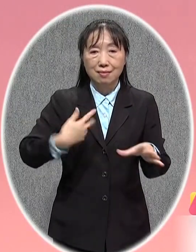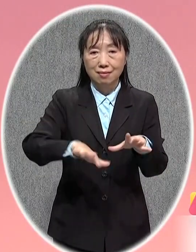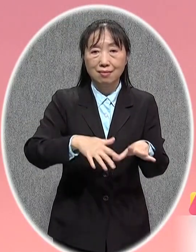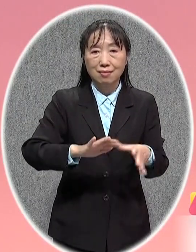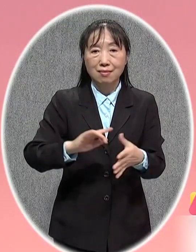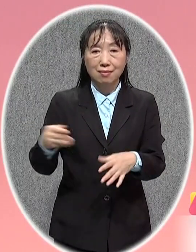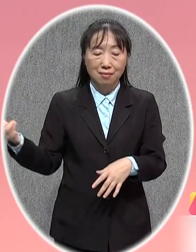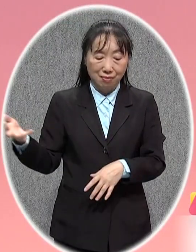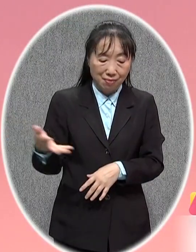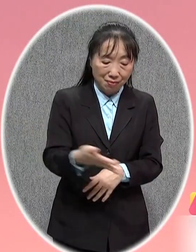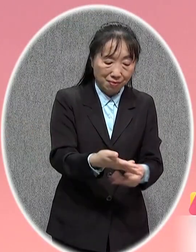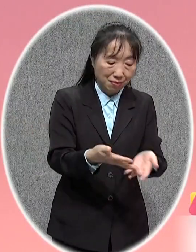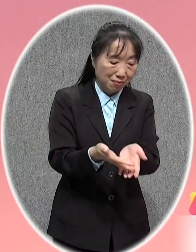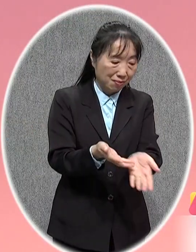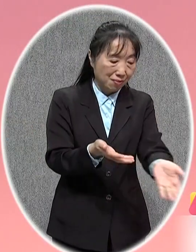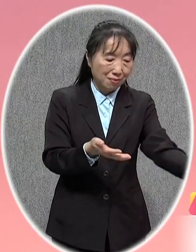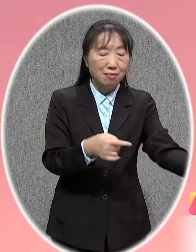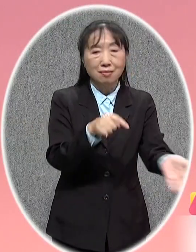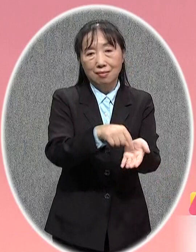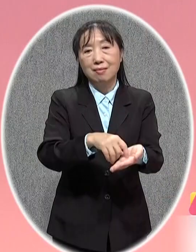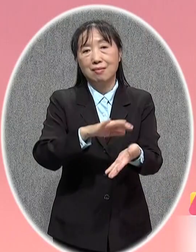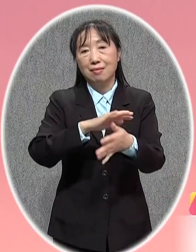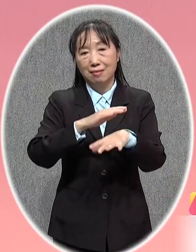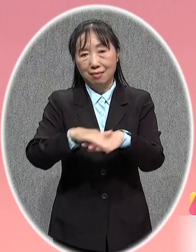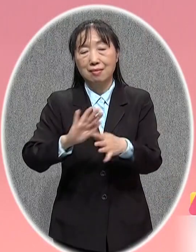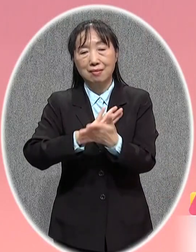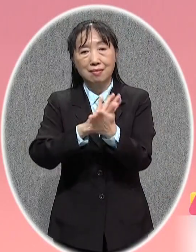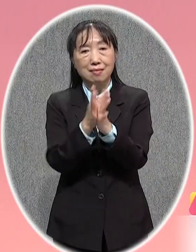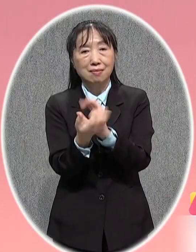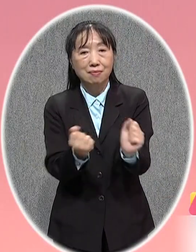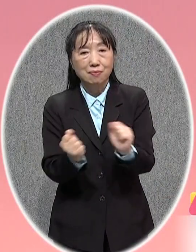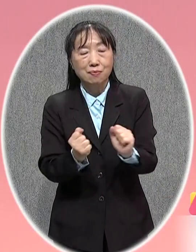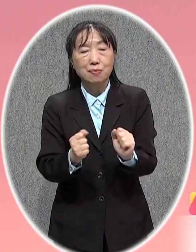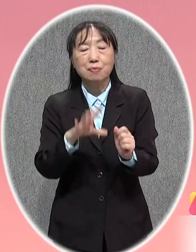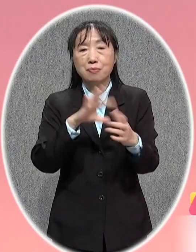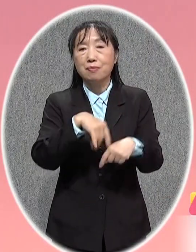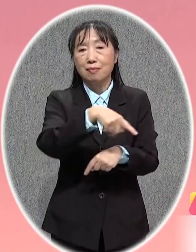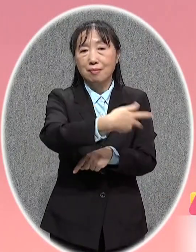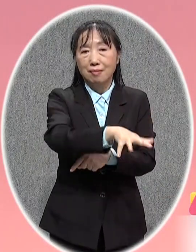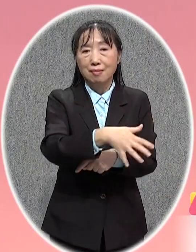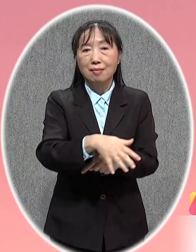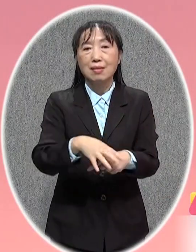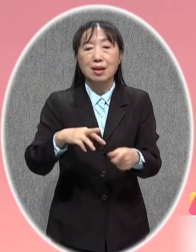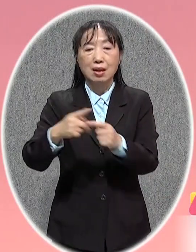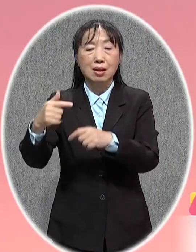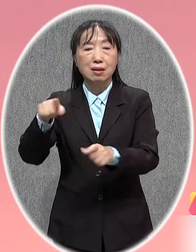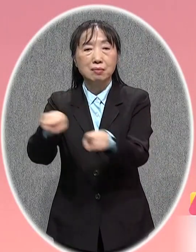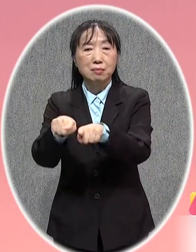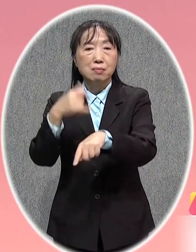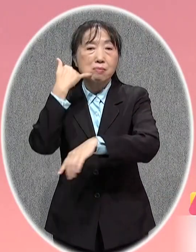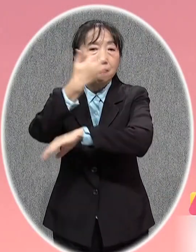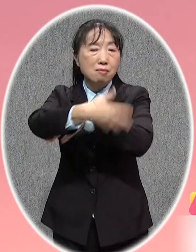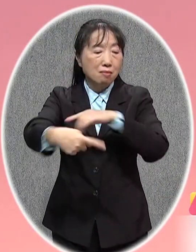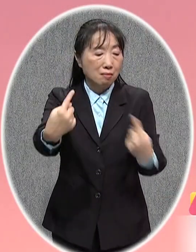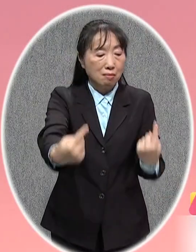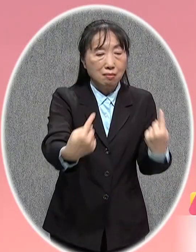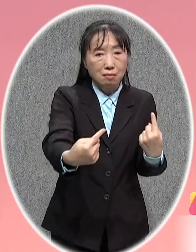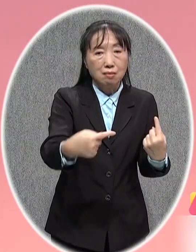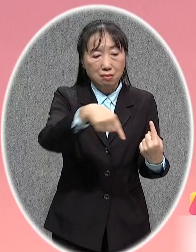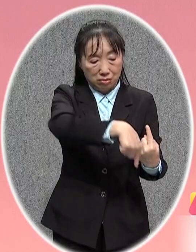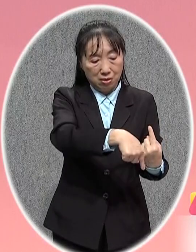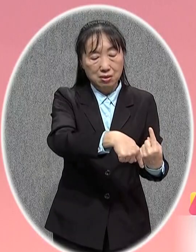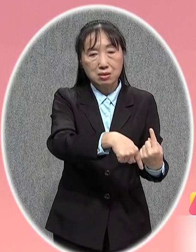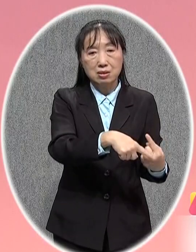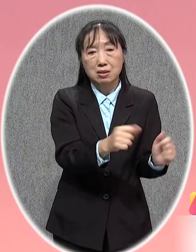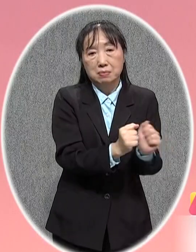却水，是当那个水温呢其实远比周边的那个海洋的温度还低，所以呢让周永安